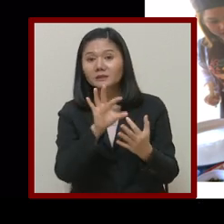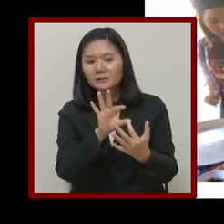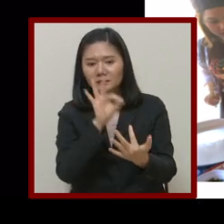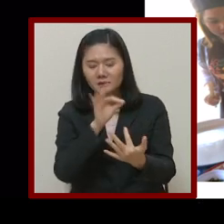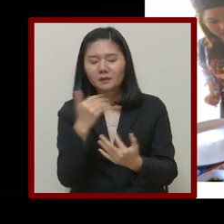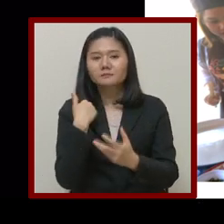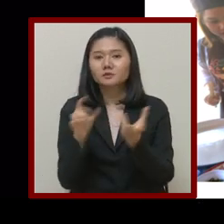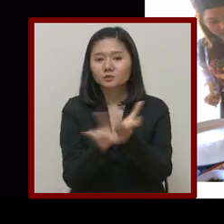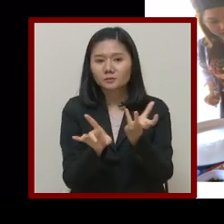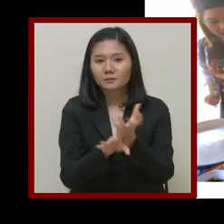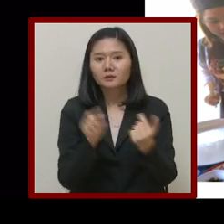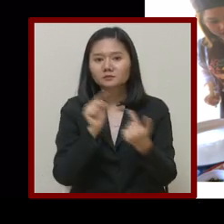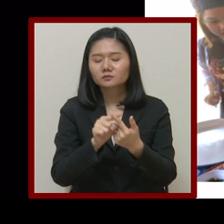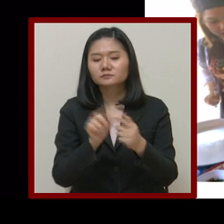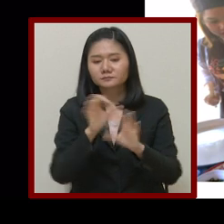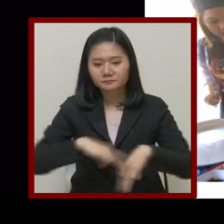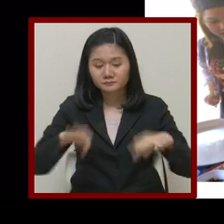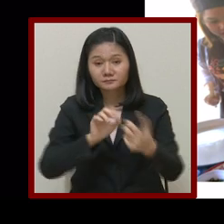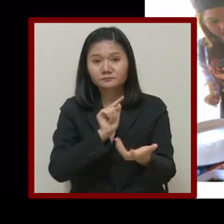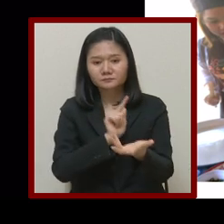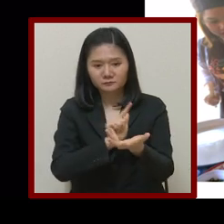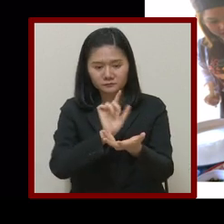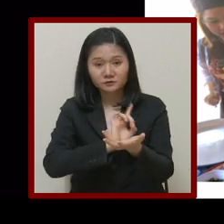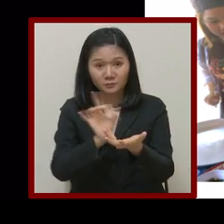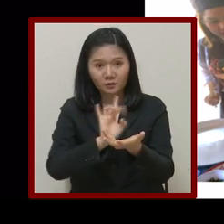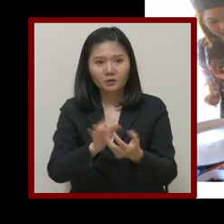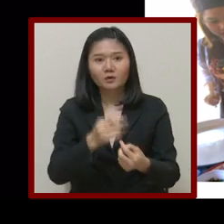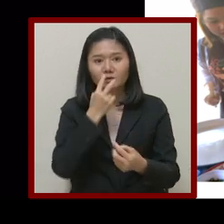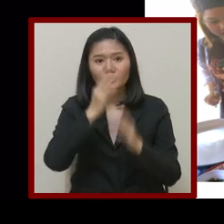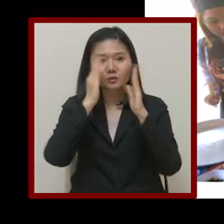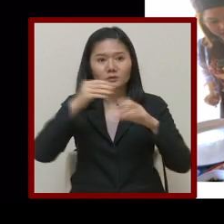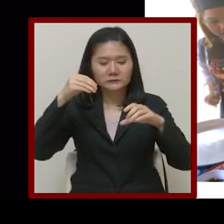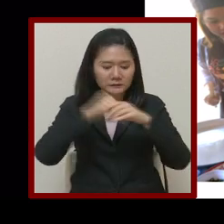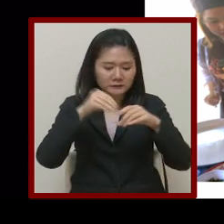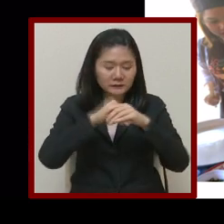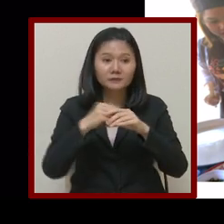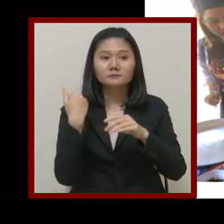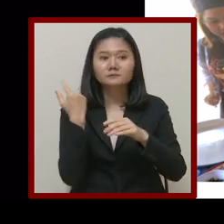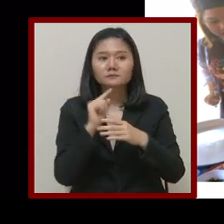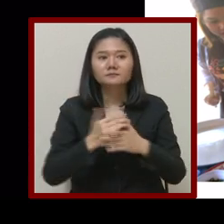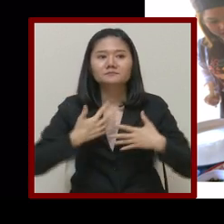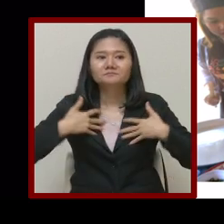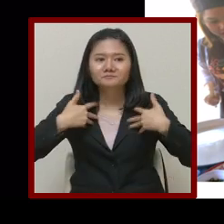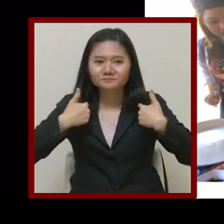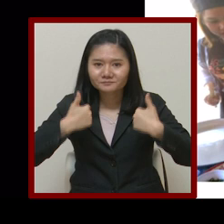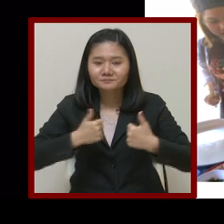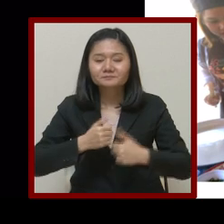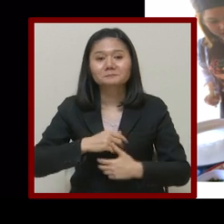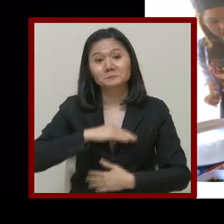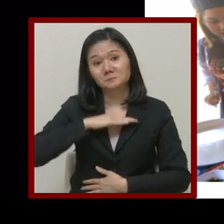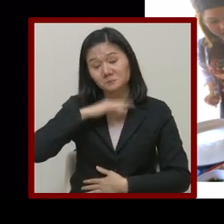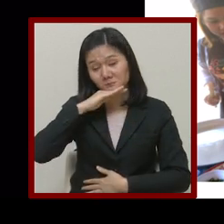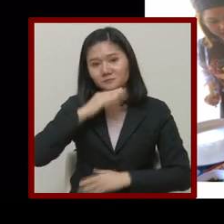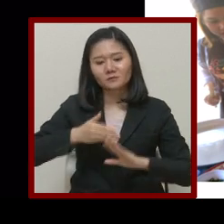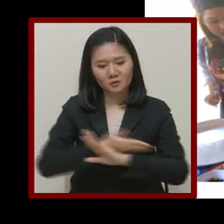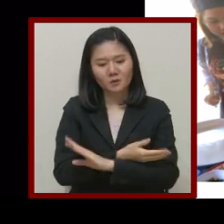จะต้องมีสรรพคุณเฉพาะส่วนนะดูหน้าตาของคนยัดไส้อั่วเป็นไงคะมีความสุขมากหน้า